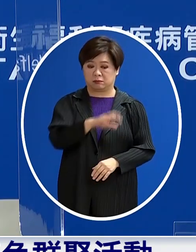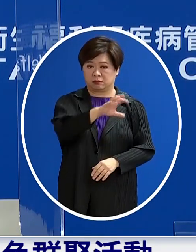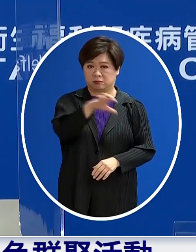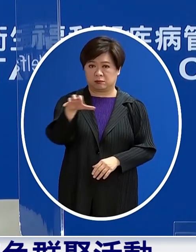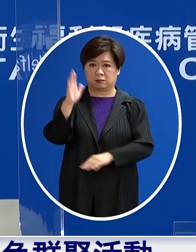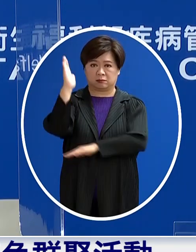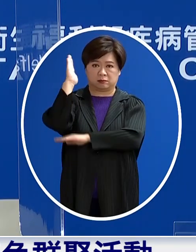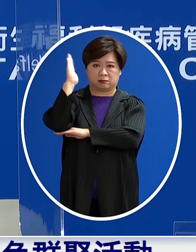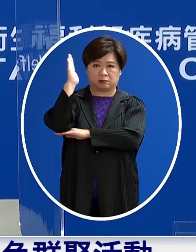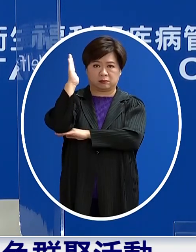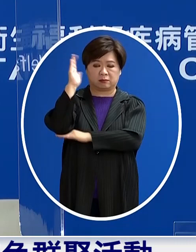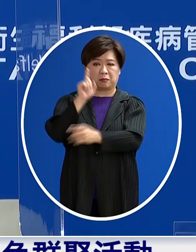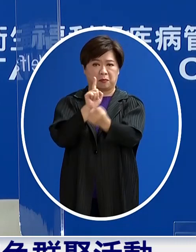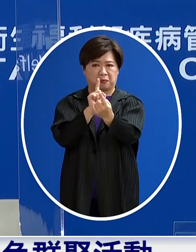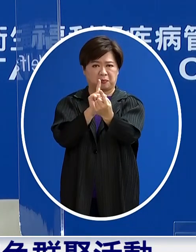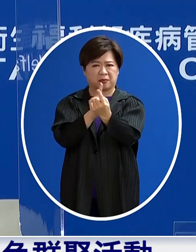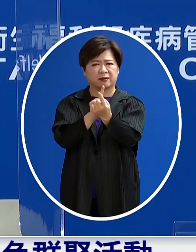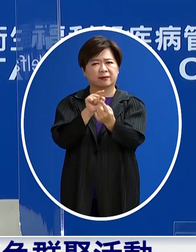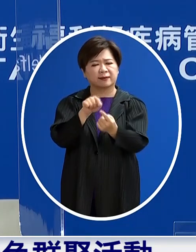这个